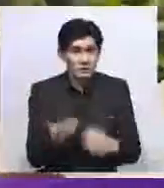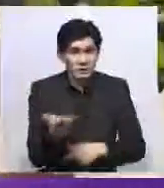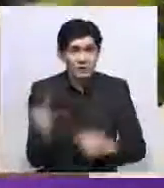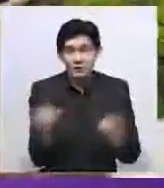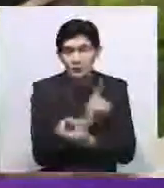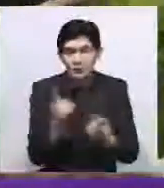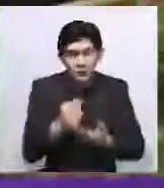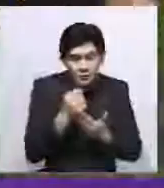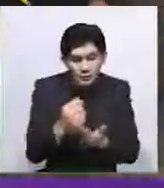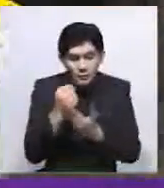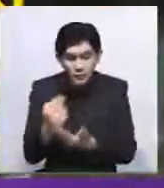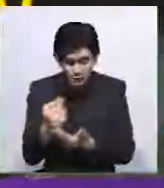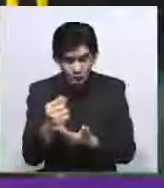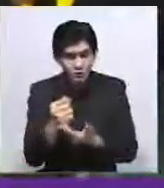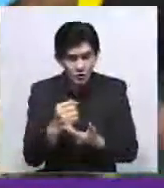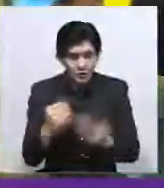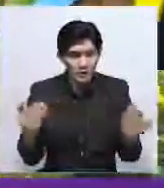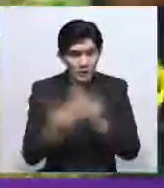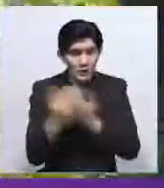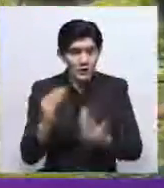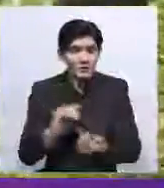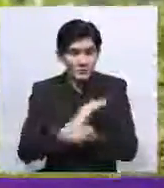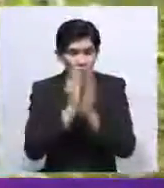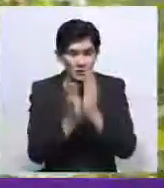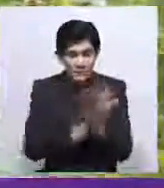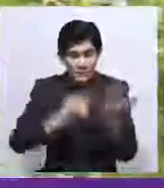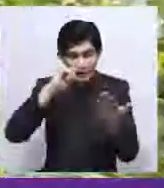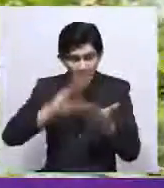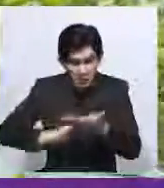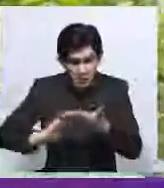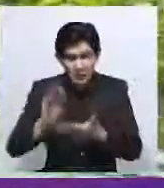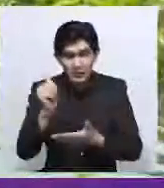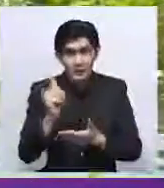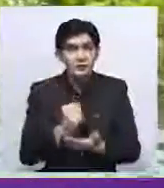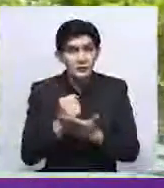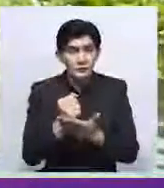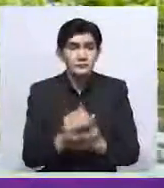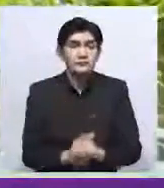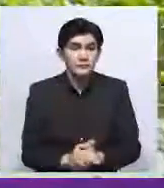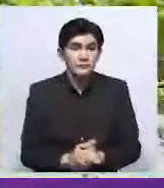ขอให้สังคมช่วยกันประคับประคองการเปลี่ยนผ่านประเทศไปให้ได้อย่างราบรื่นค่ะ